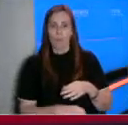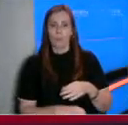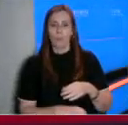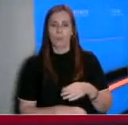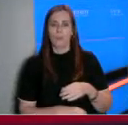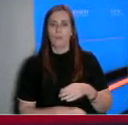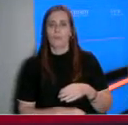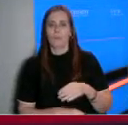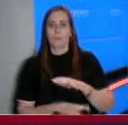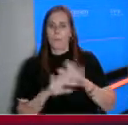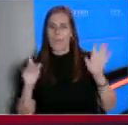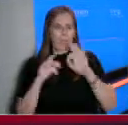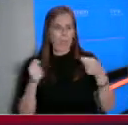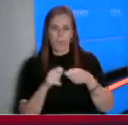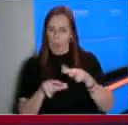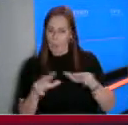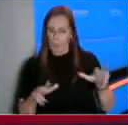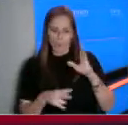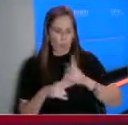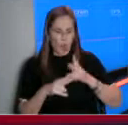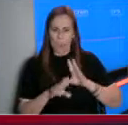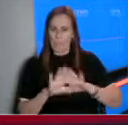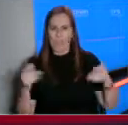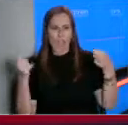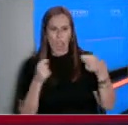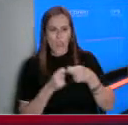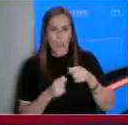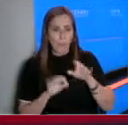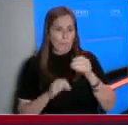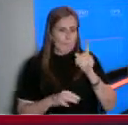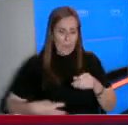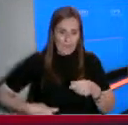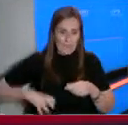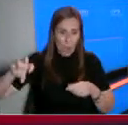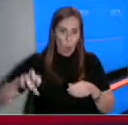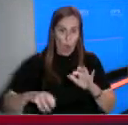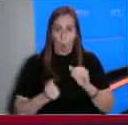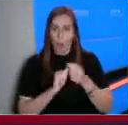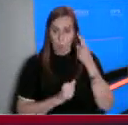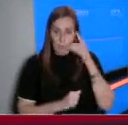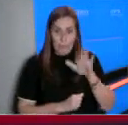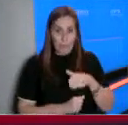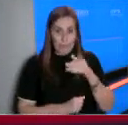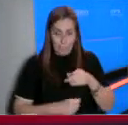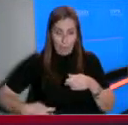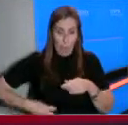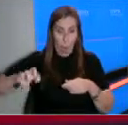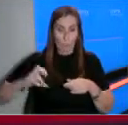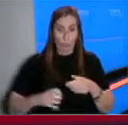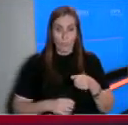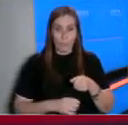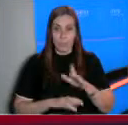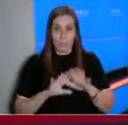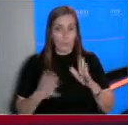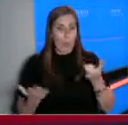באופן קטגורי, בלי שום קשר למצבו של החולה, בלי שום קשר אם הוא באמת צריך קריטת חול, או אם אתה יודע מה, אם נאלצים לקרות לו את התחול, כי הרי זה